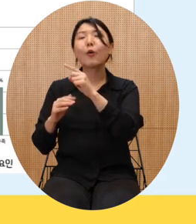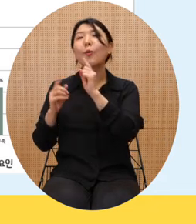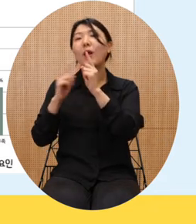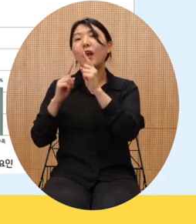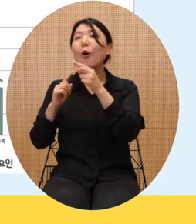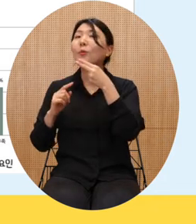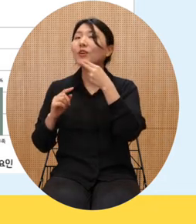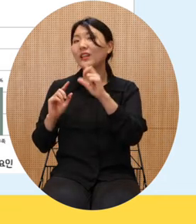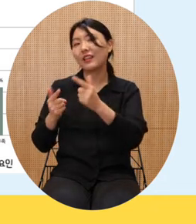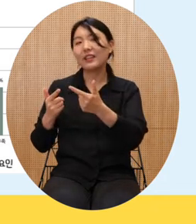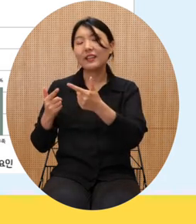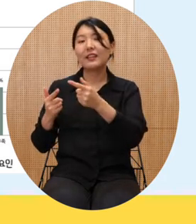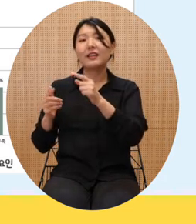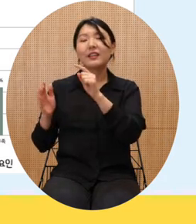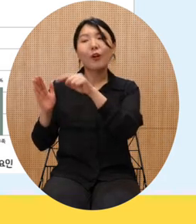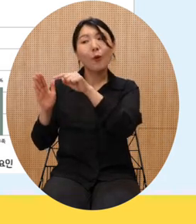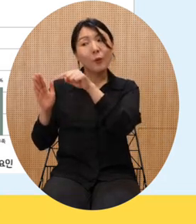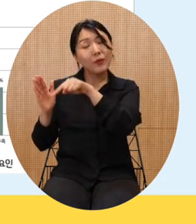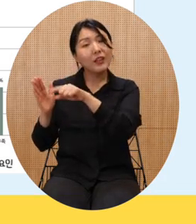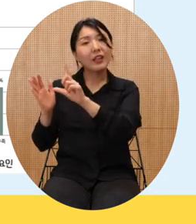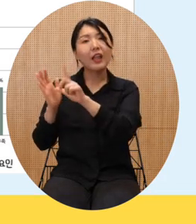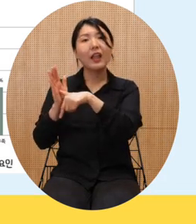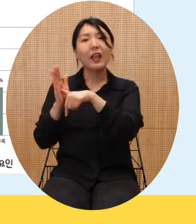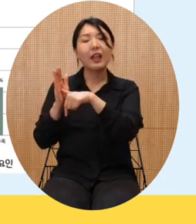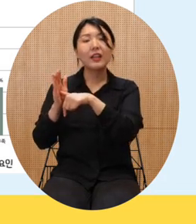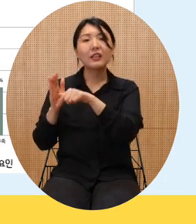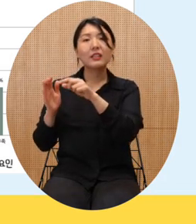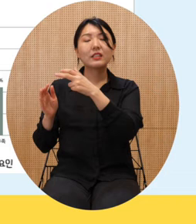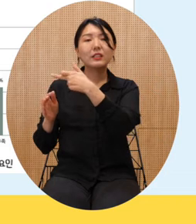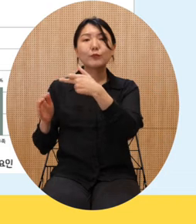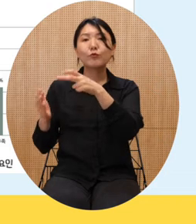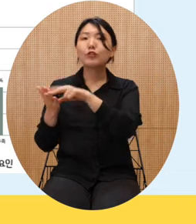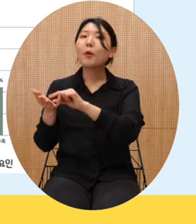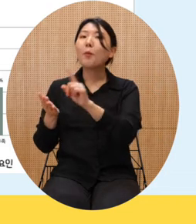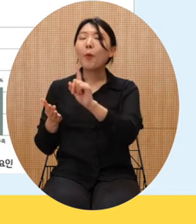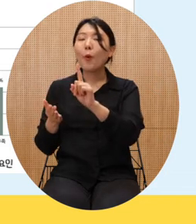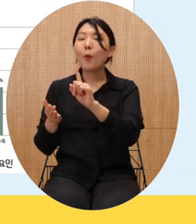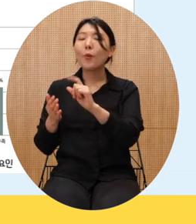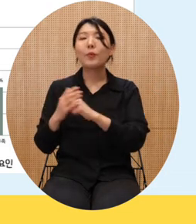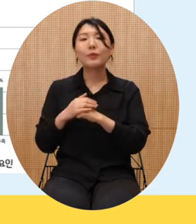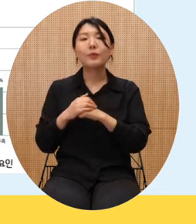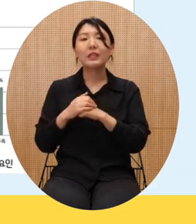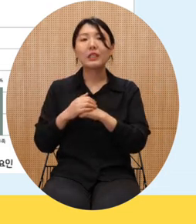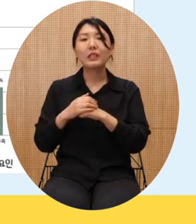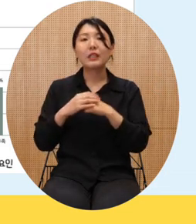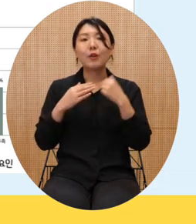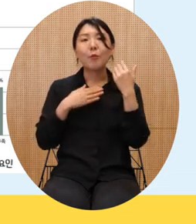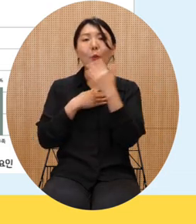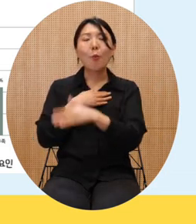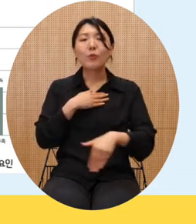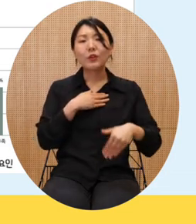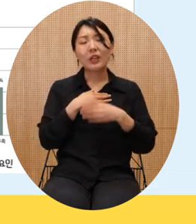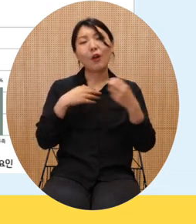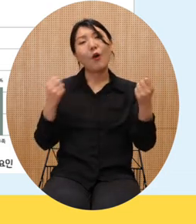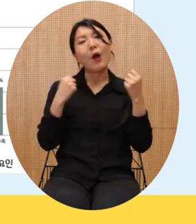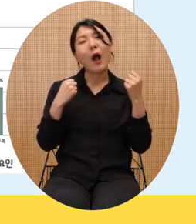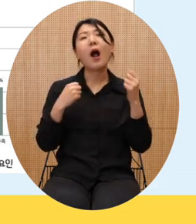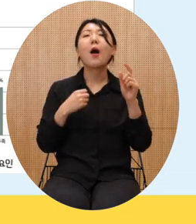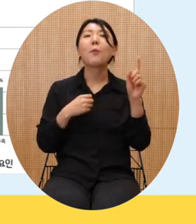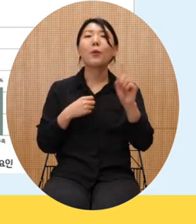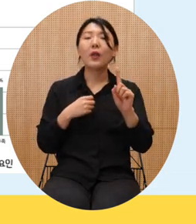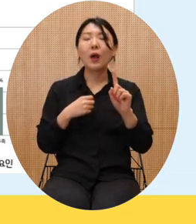영향을 미치고 있는 가구가 없는 건 아니고 그런 가구들의 경우에는 뭐가 가장 문제라고 얘기를